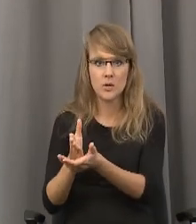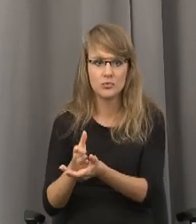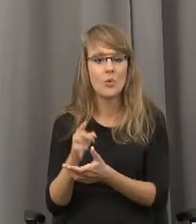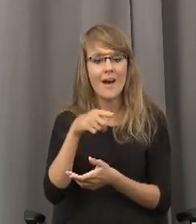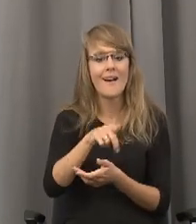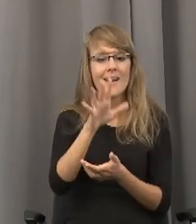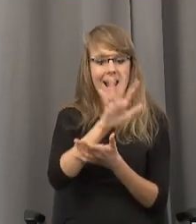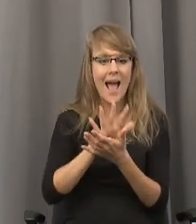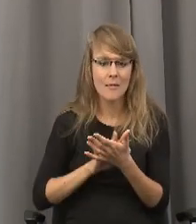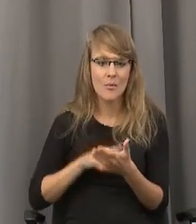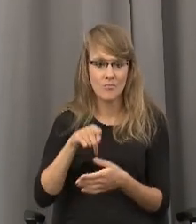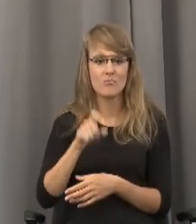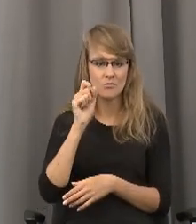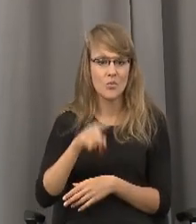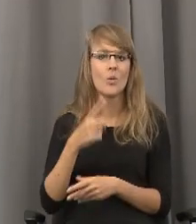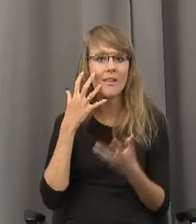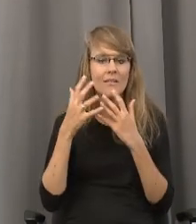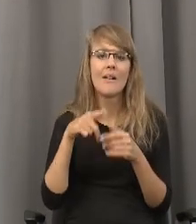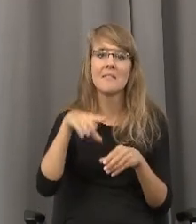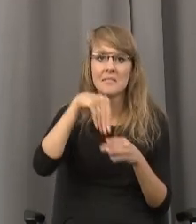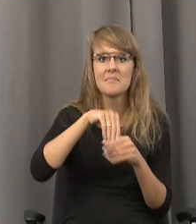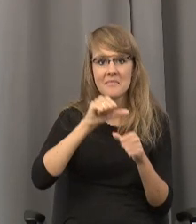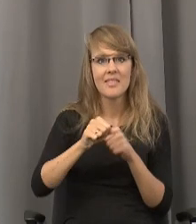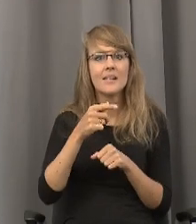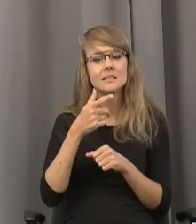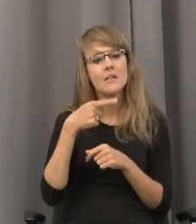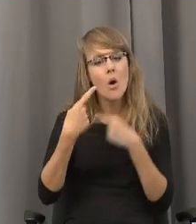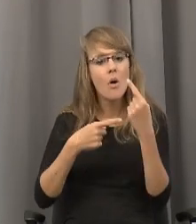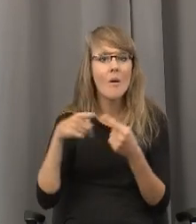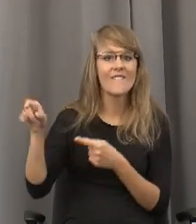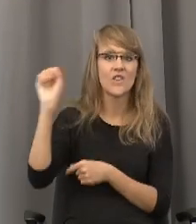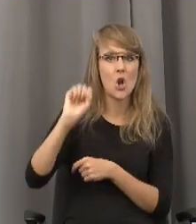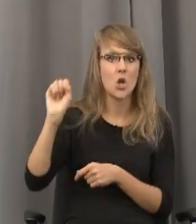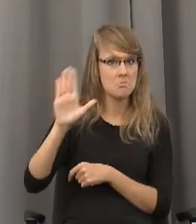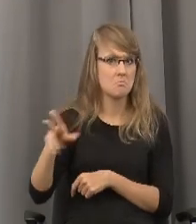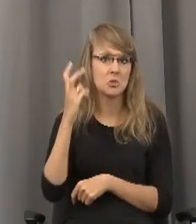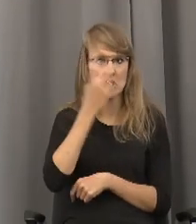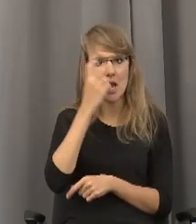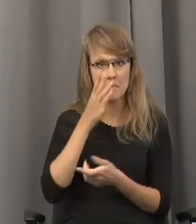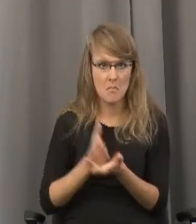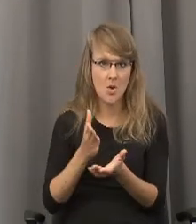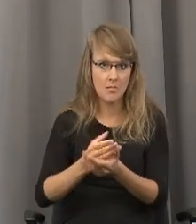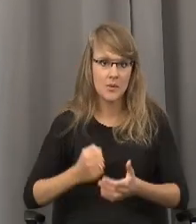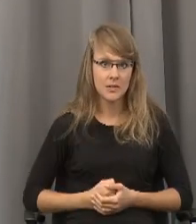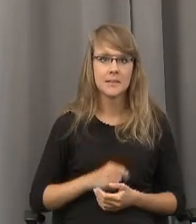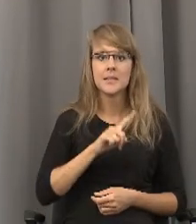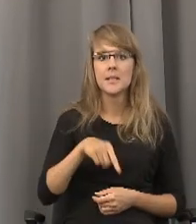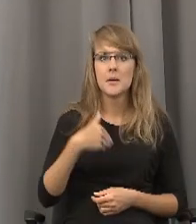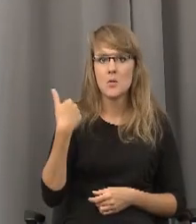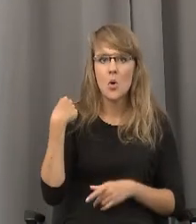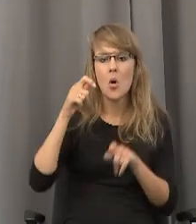raporcie możecie państwo przeczytać o ciekawych programach, które realizuje miasto Wrocław. W ramach kontroli pozyskano oceny w